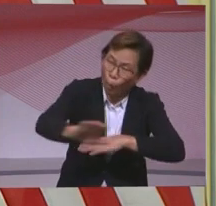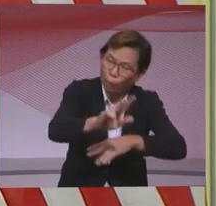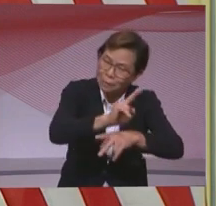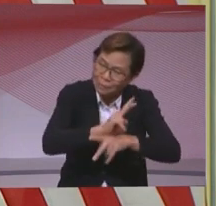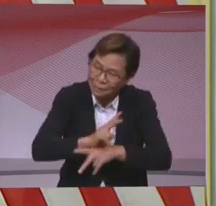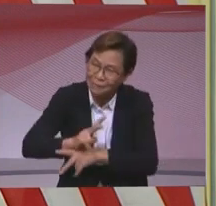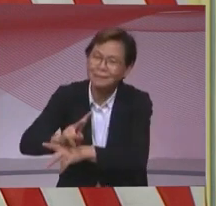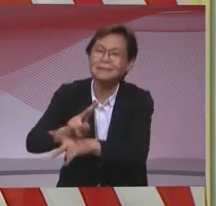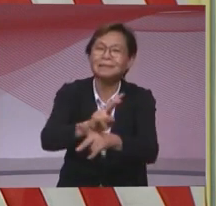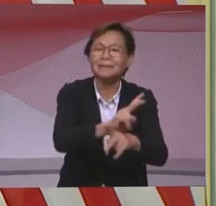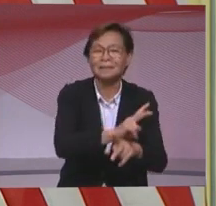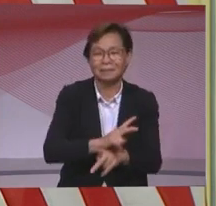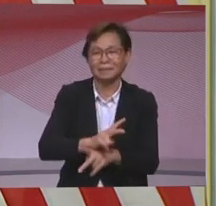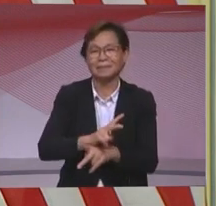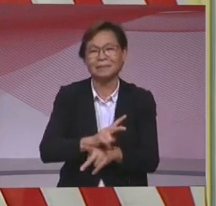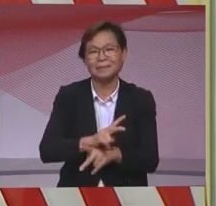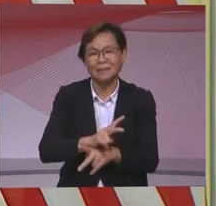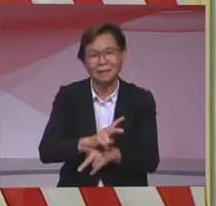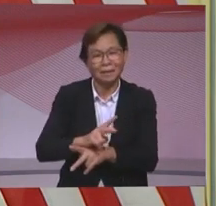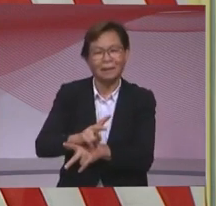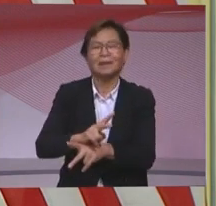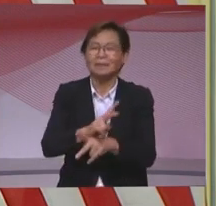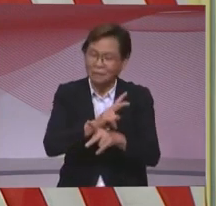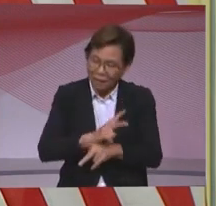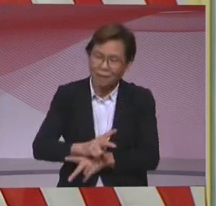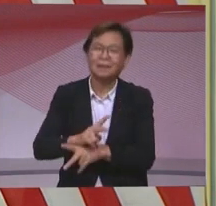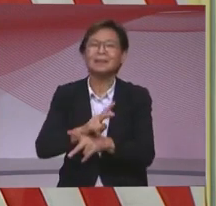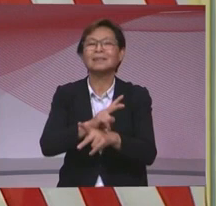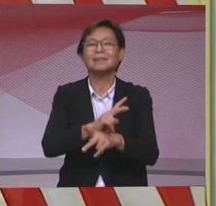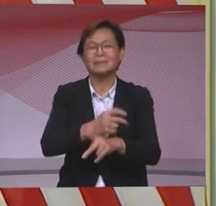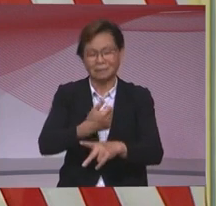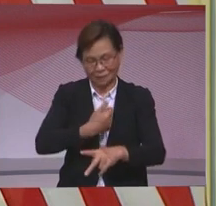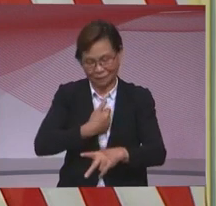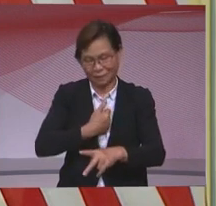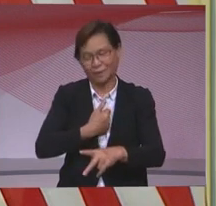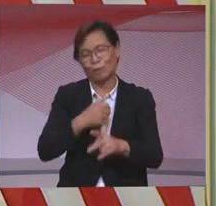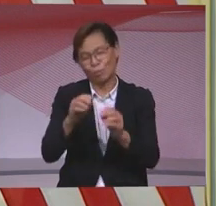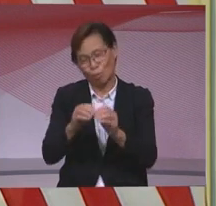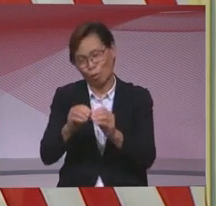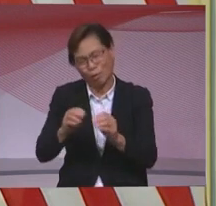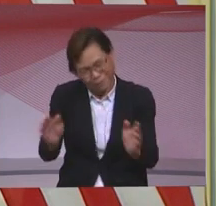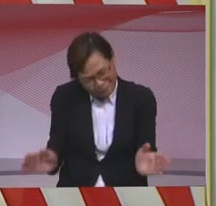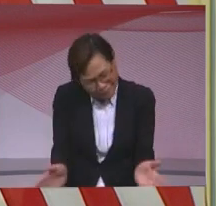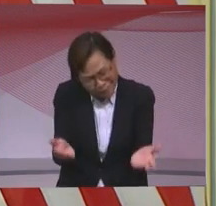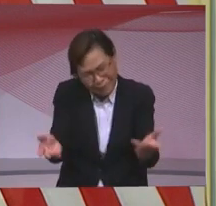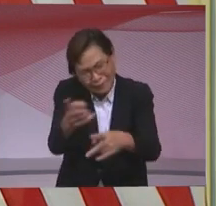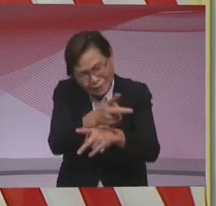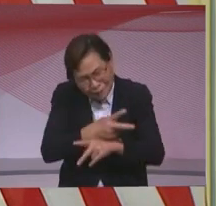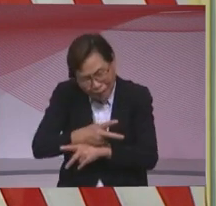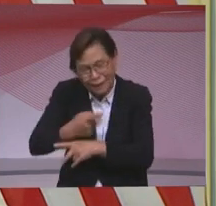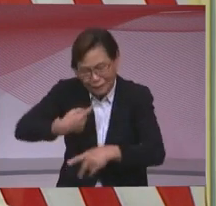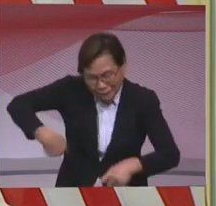menjaga kepentingan diri dan kesihatan keluarga dan sebagainya, digalakkan. Digalakkan